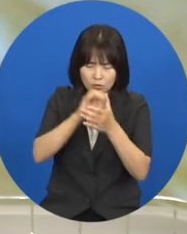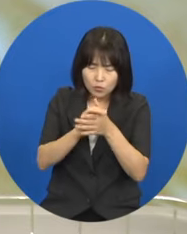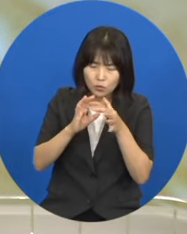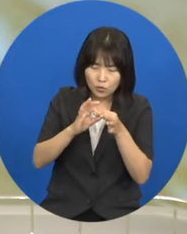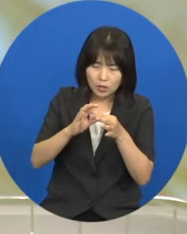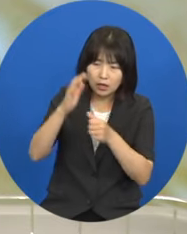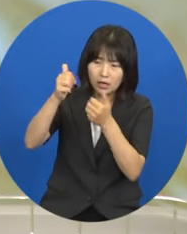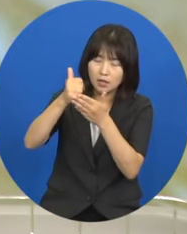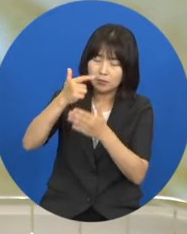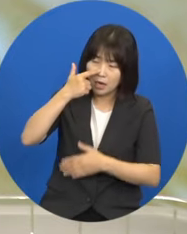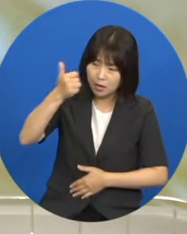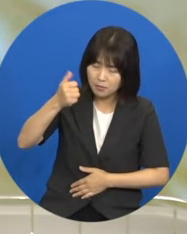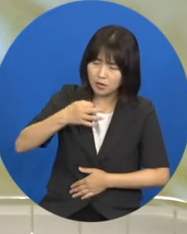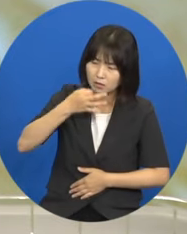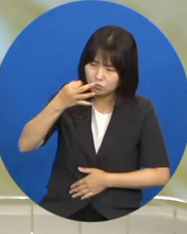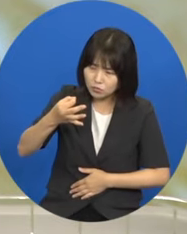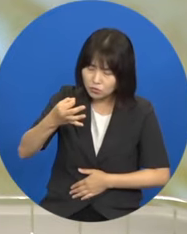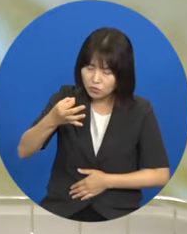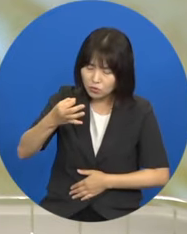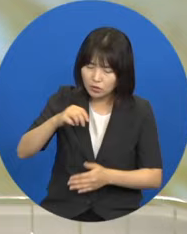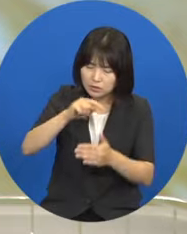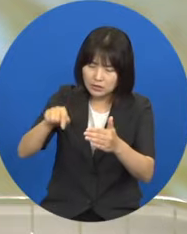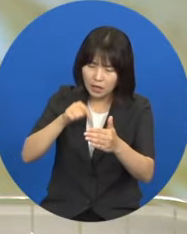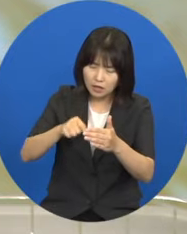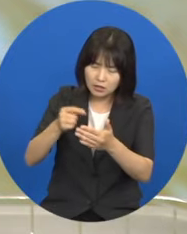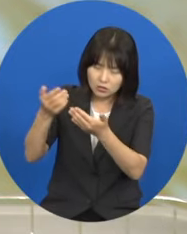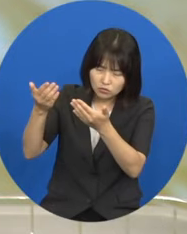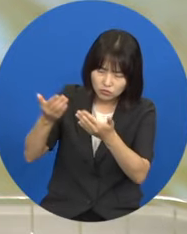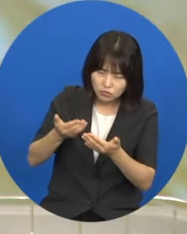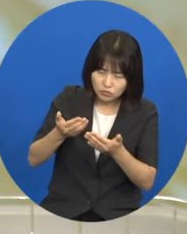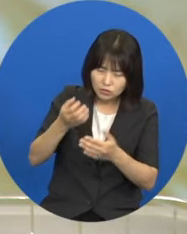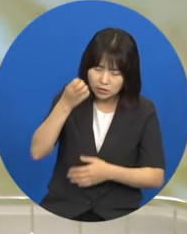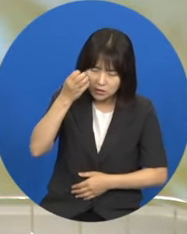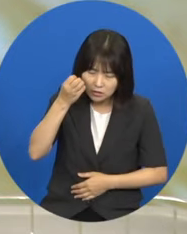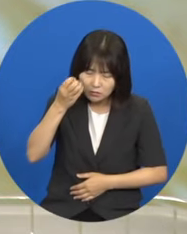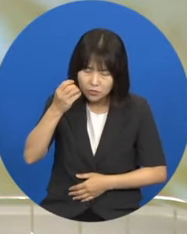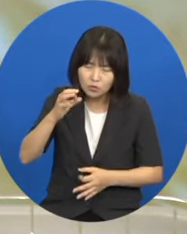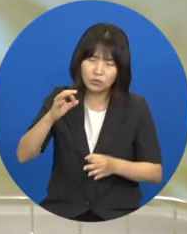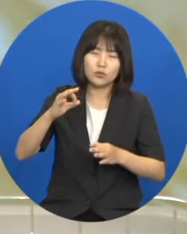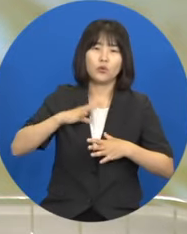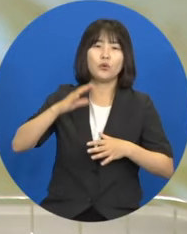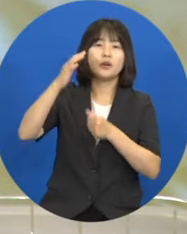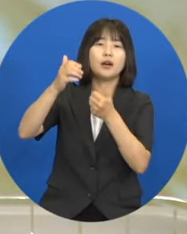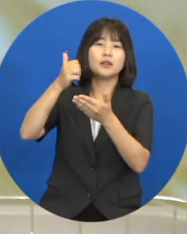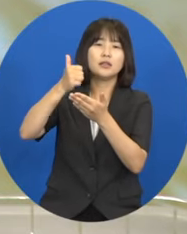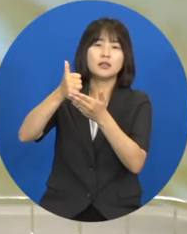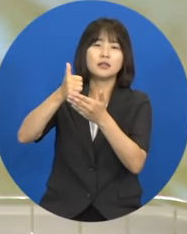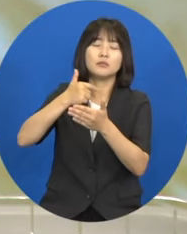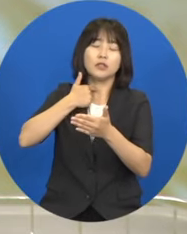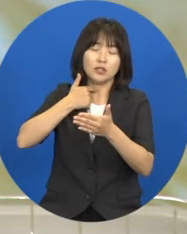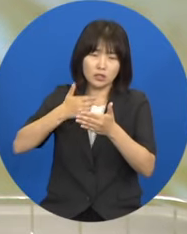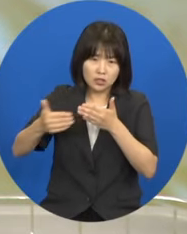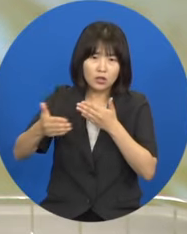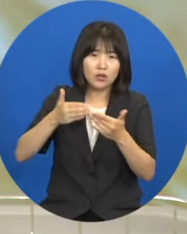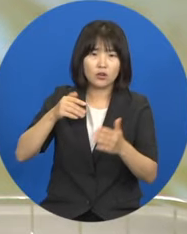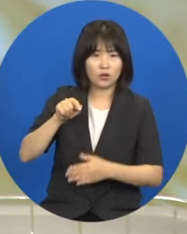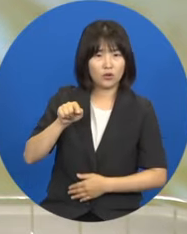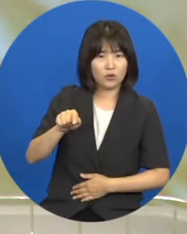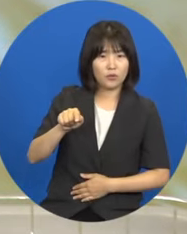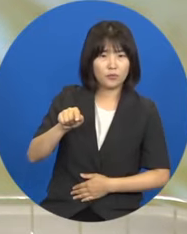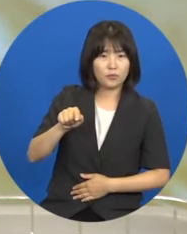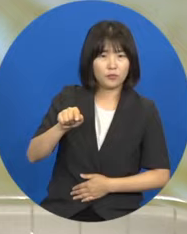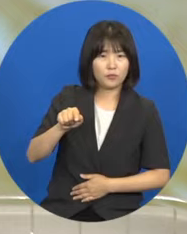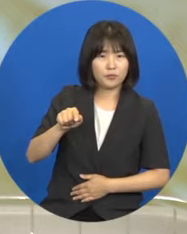아빠, 아버지라 부르며 그 속에서 주어지시는 신비롭고 놀라운 하나님 경험이